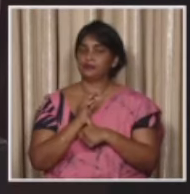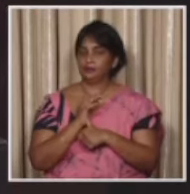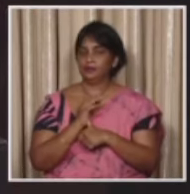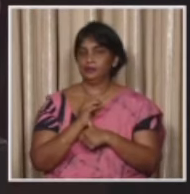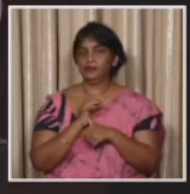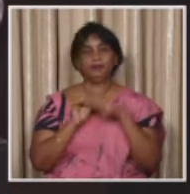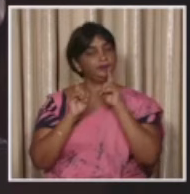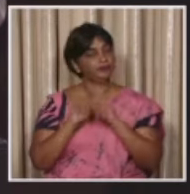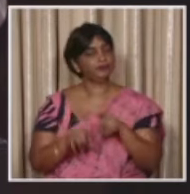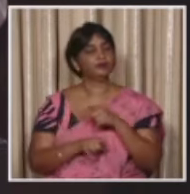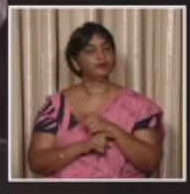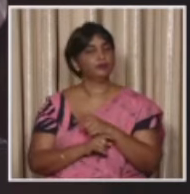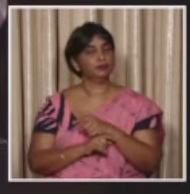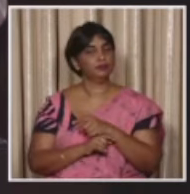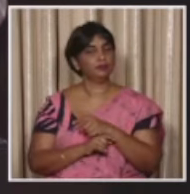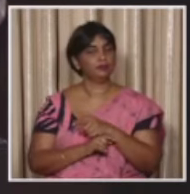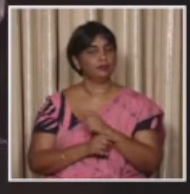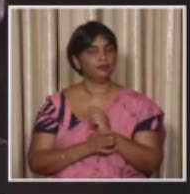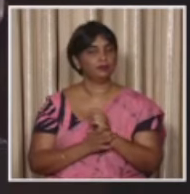ඒ වගේම